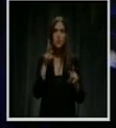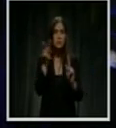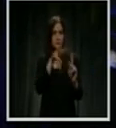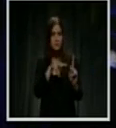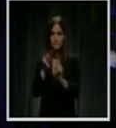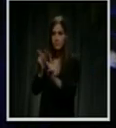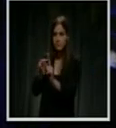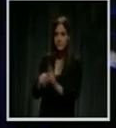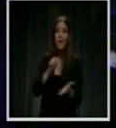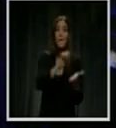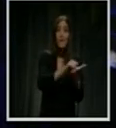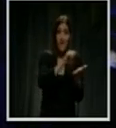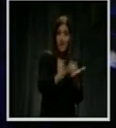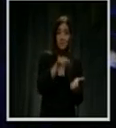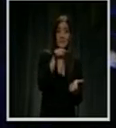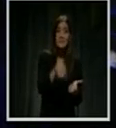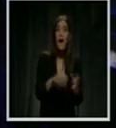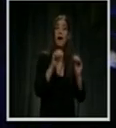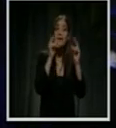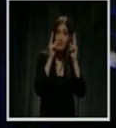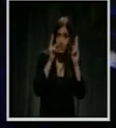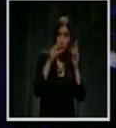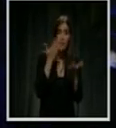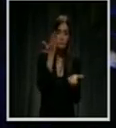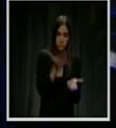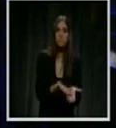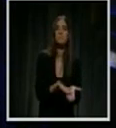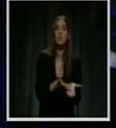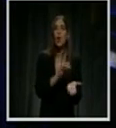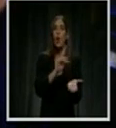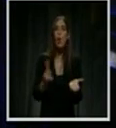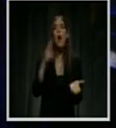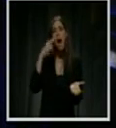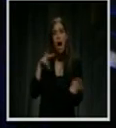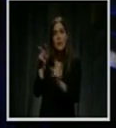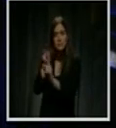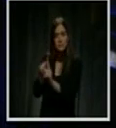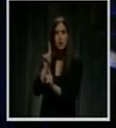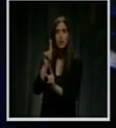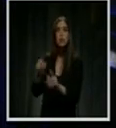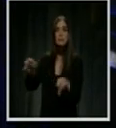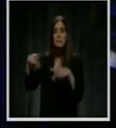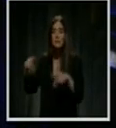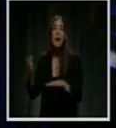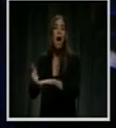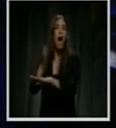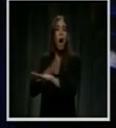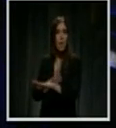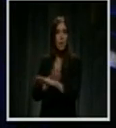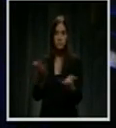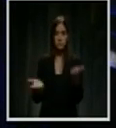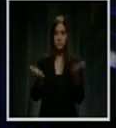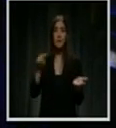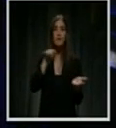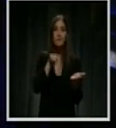il-ftehim kollettiv li qed jiġi mqiegħed fuq il-mejda għal ftehim kollettiv preċedenti għasem paragun żidiet għawin ħafna u li jinn nemmel